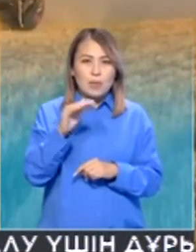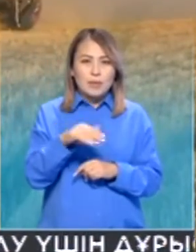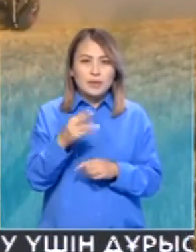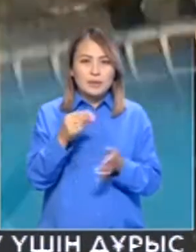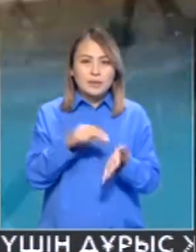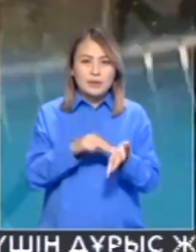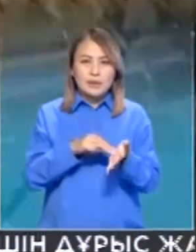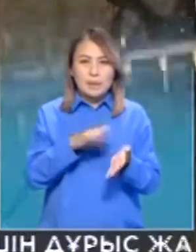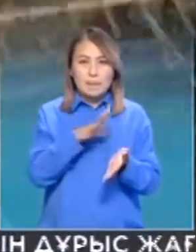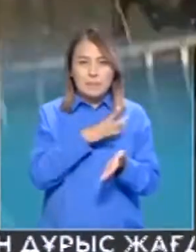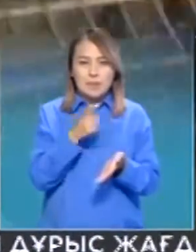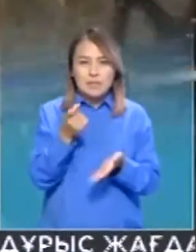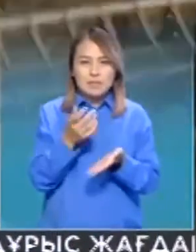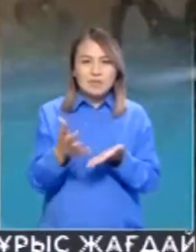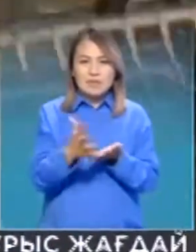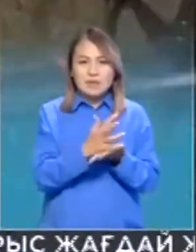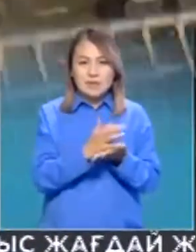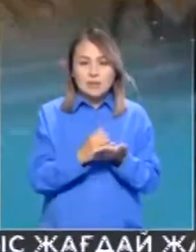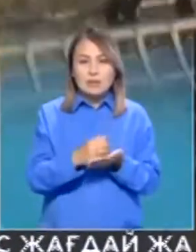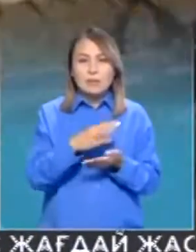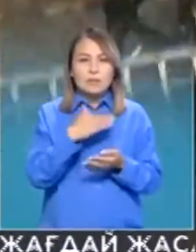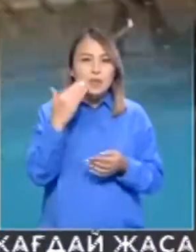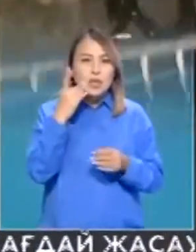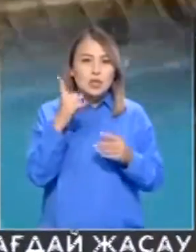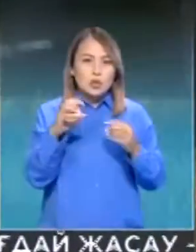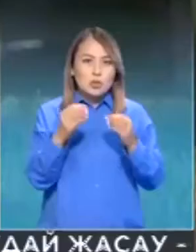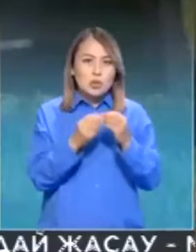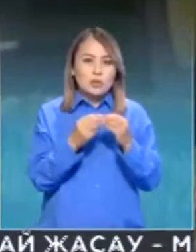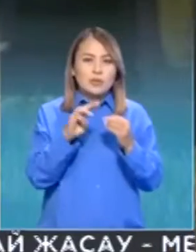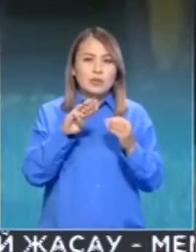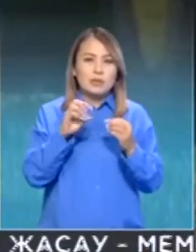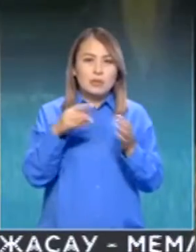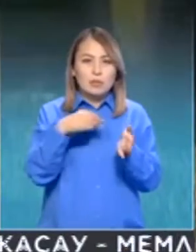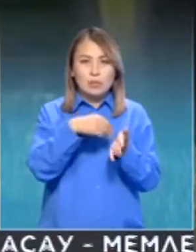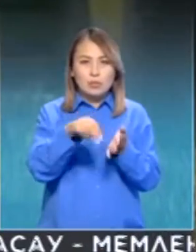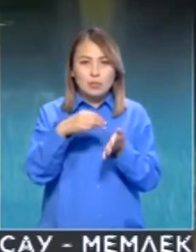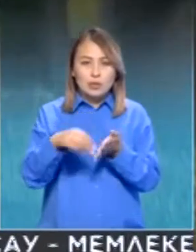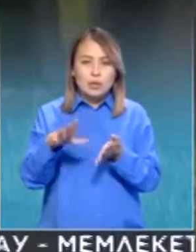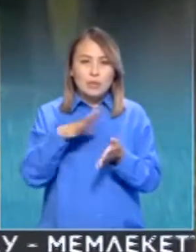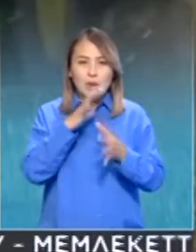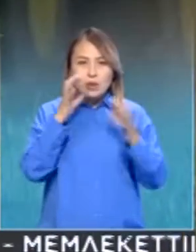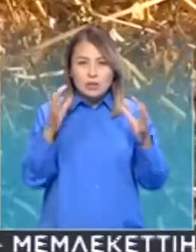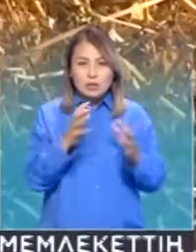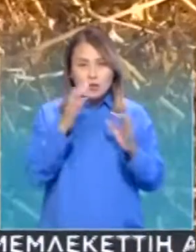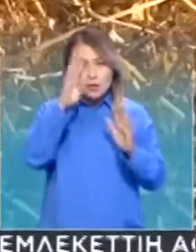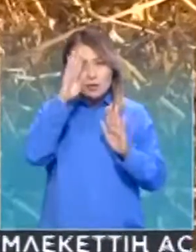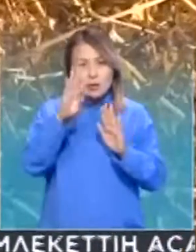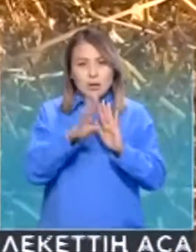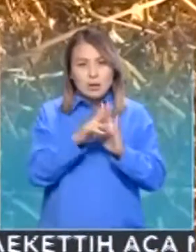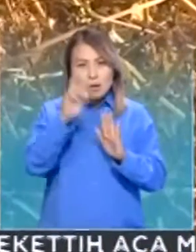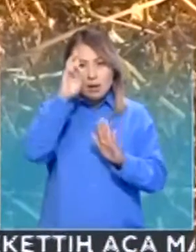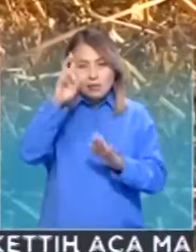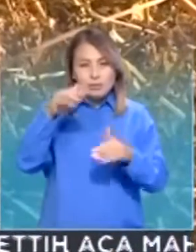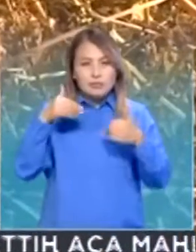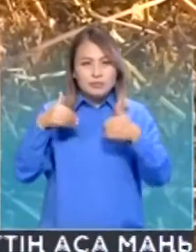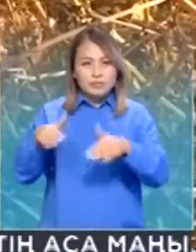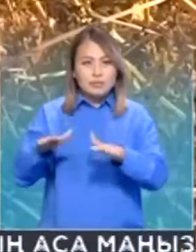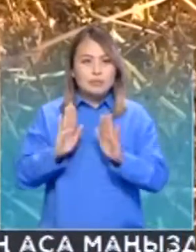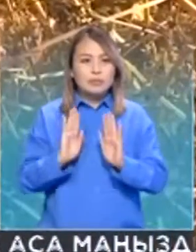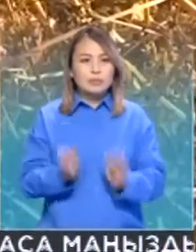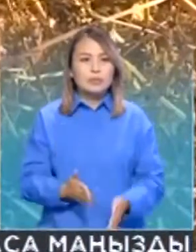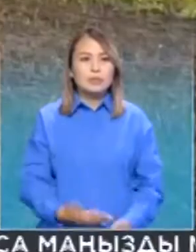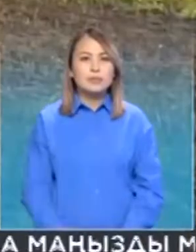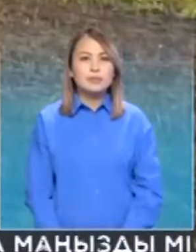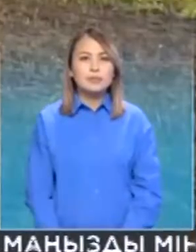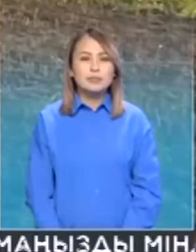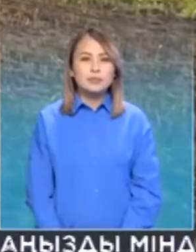баға қойды. Ал астық трейдерлері әр кетсе 110 теңгеден алмақ. Сондықтан өнімді қамбада сақтап, мемлекетке тапсырамыз дейді диқандар. Болат